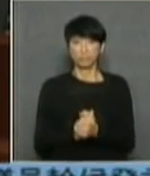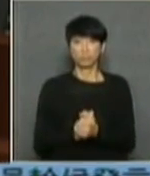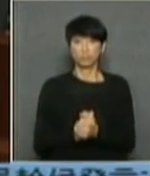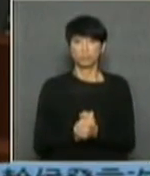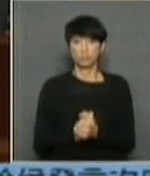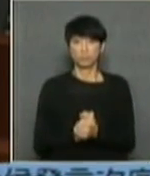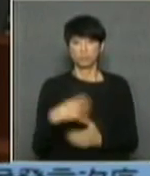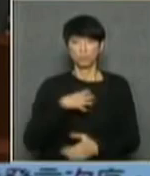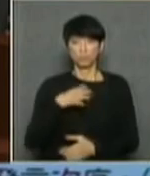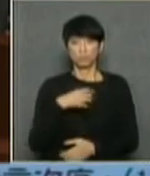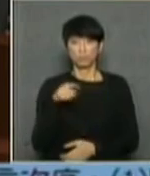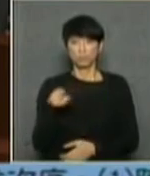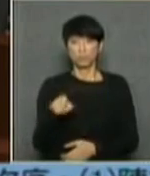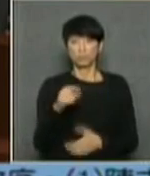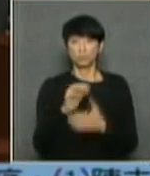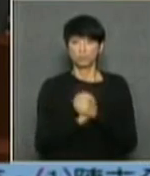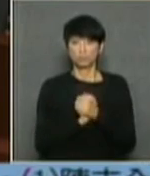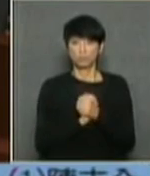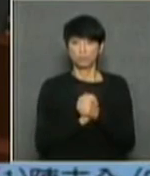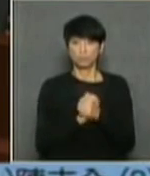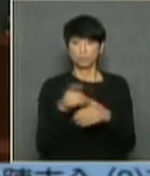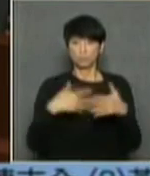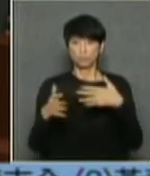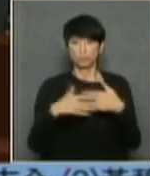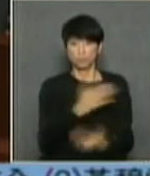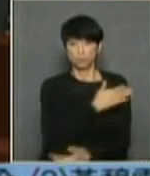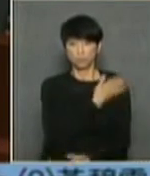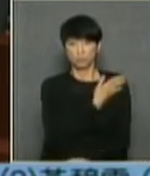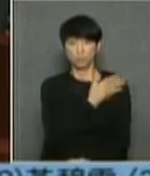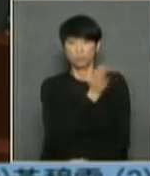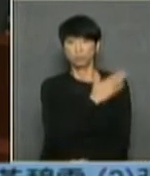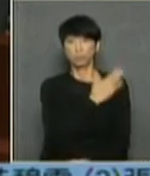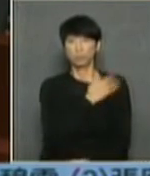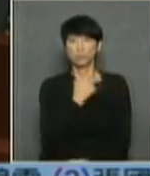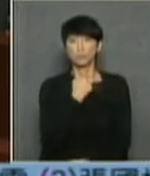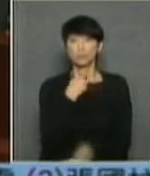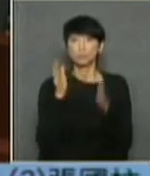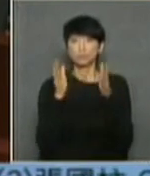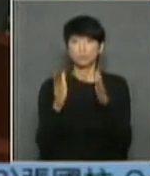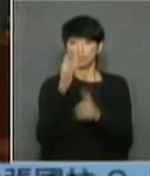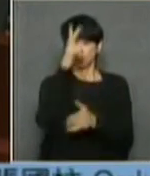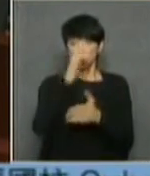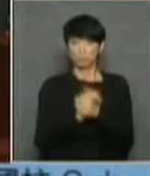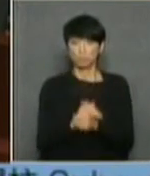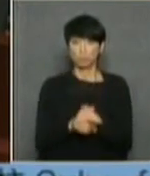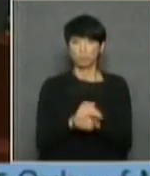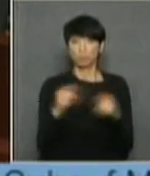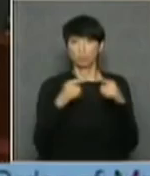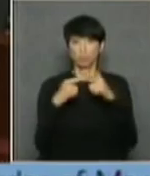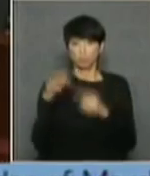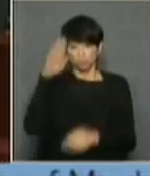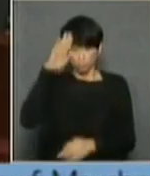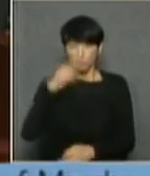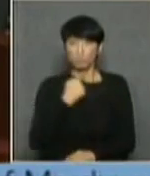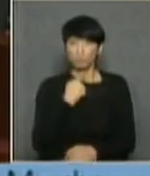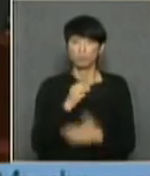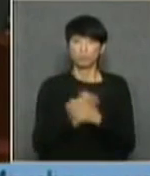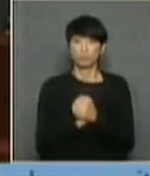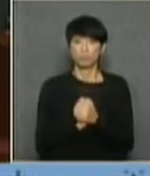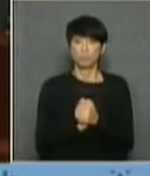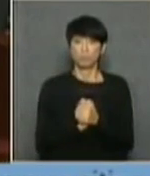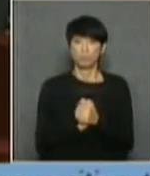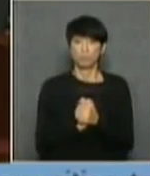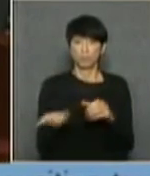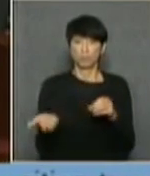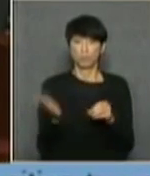认为当局必须要为事件负上责任，向市民致歉和作出补偿。最直接的补